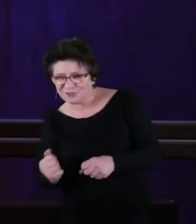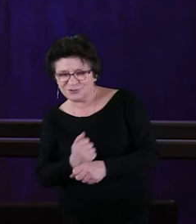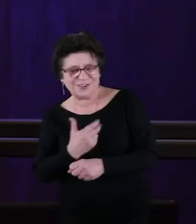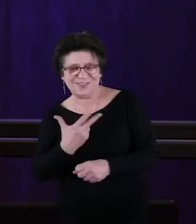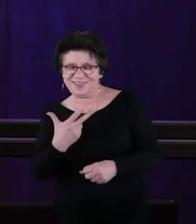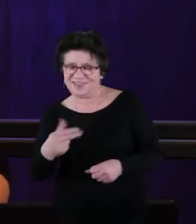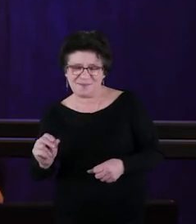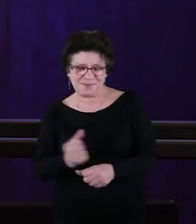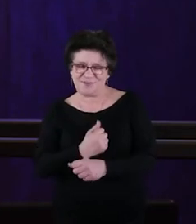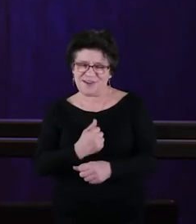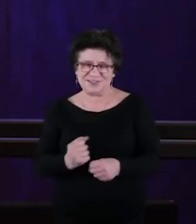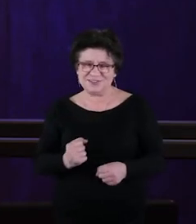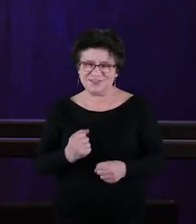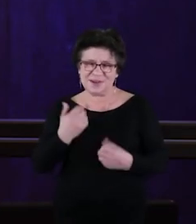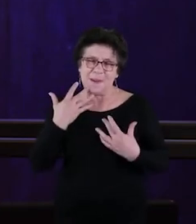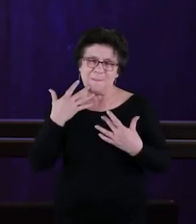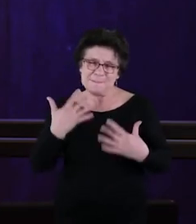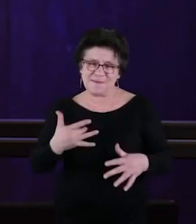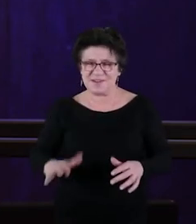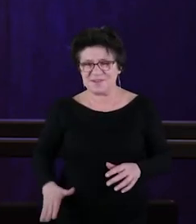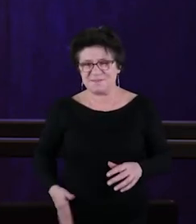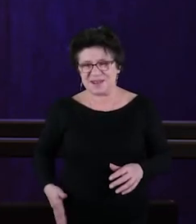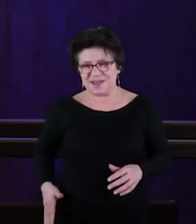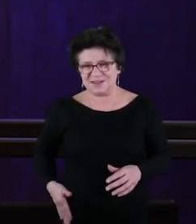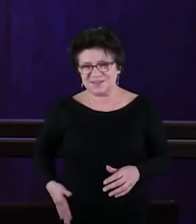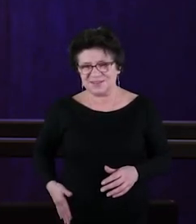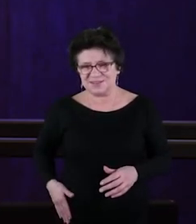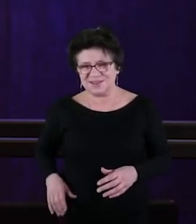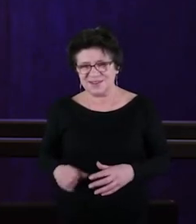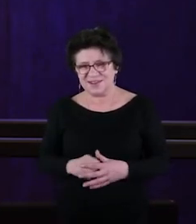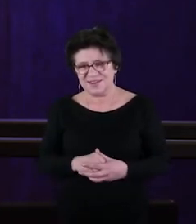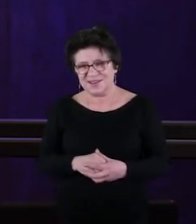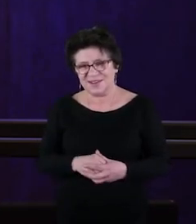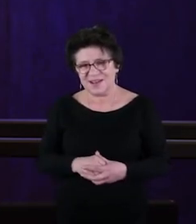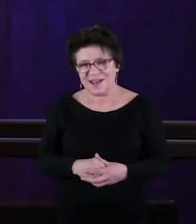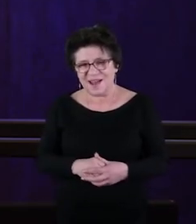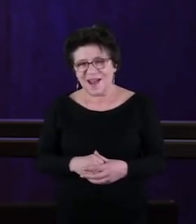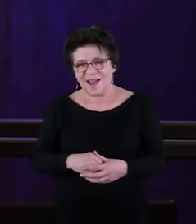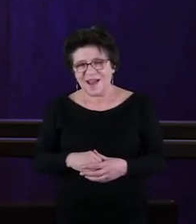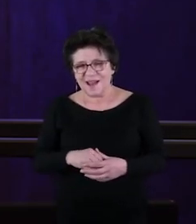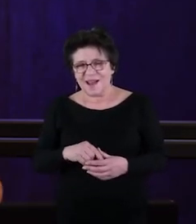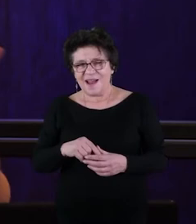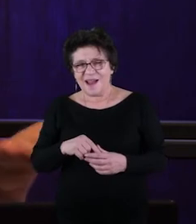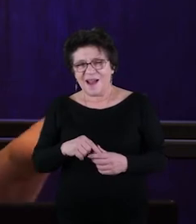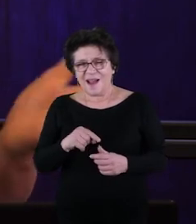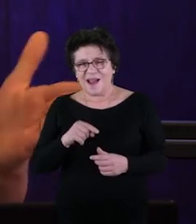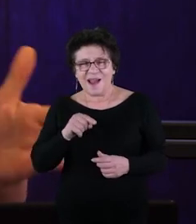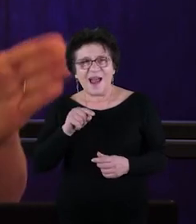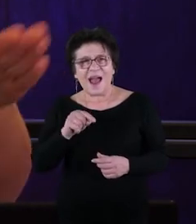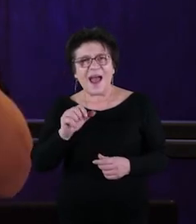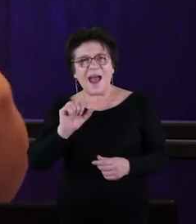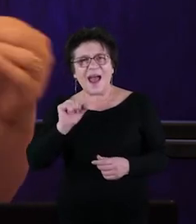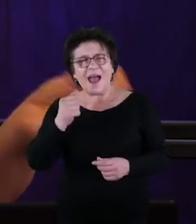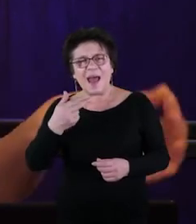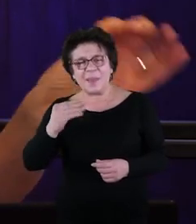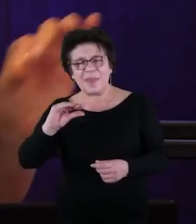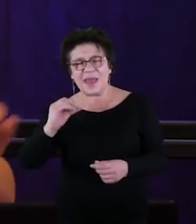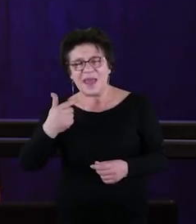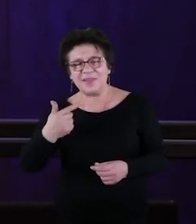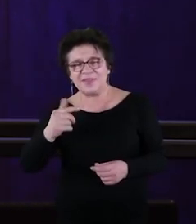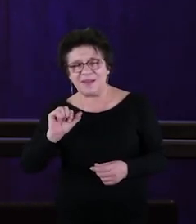dowiedzieć a jeszcze teściowie naprawdę umiejętnie podsycali w niej tę ciekawość mówiąc że